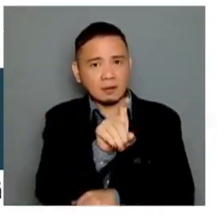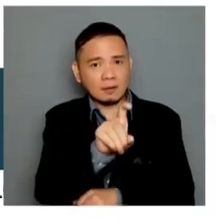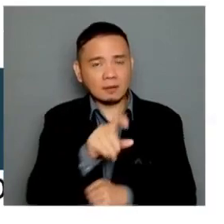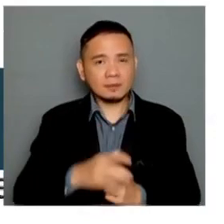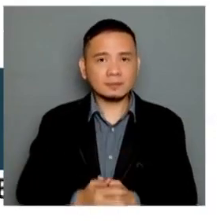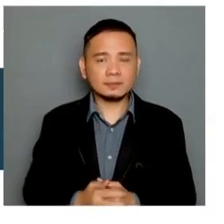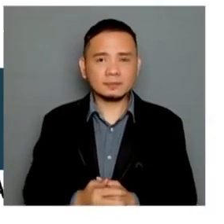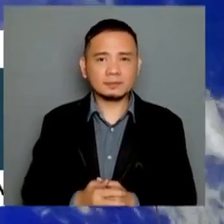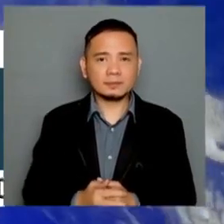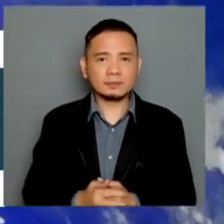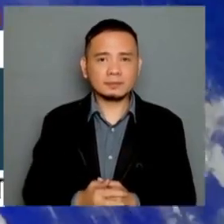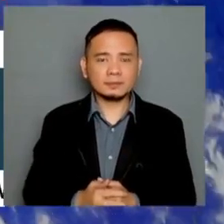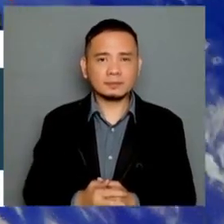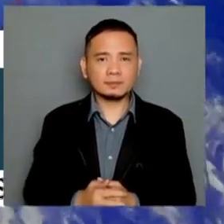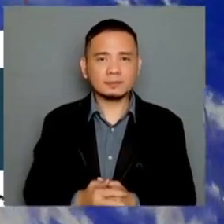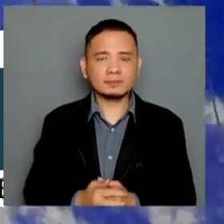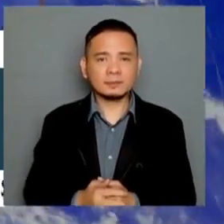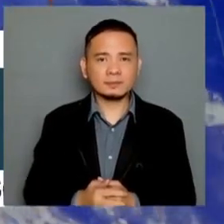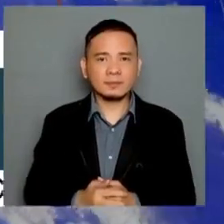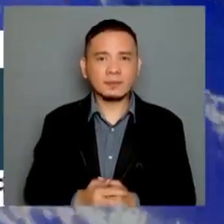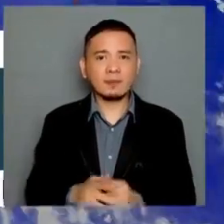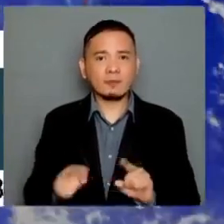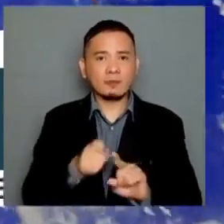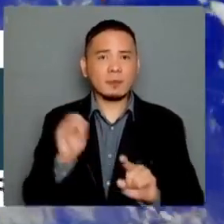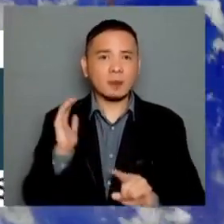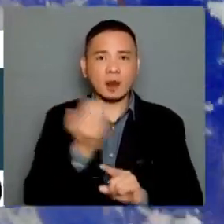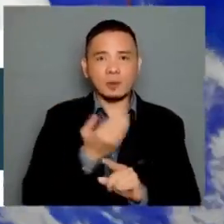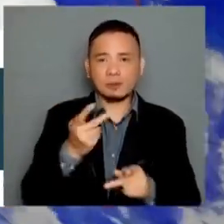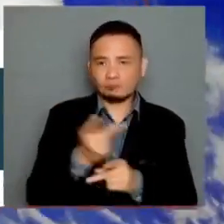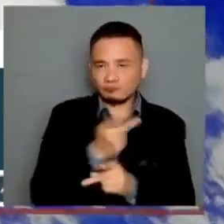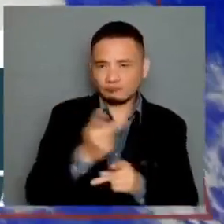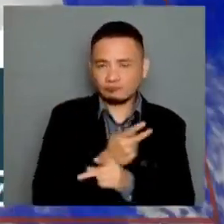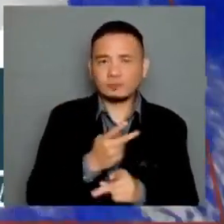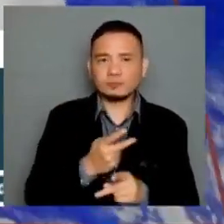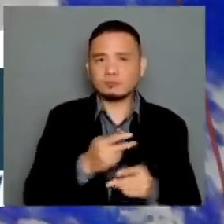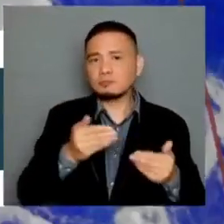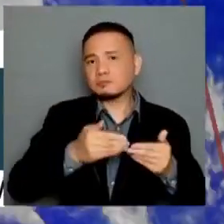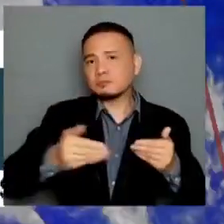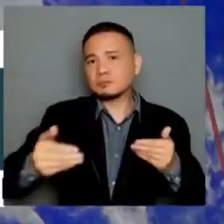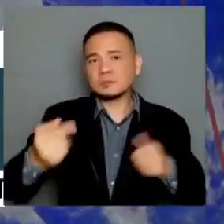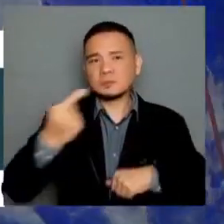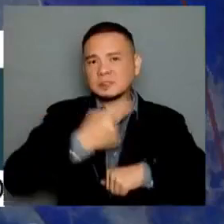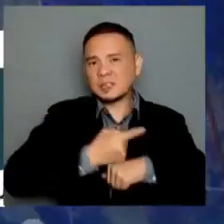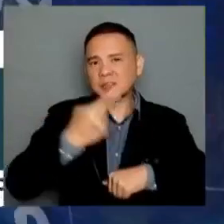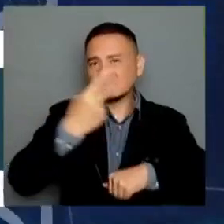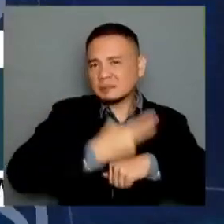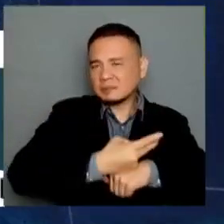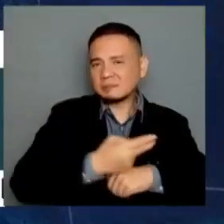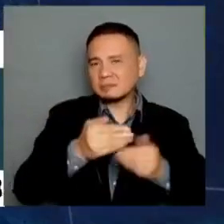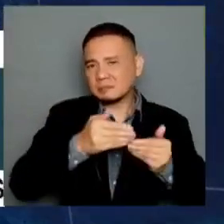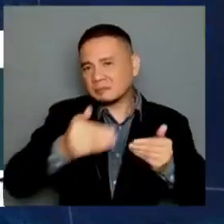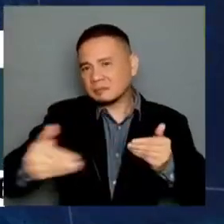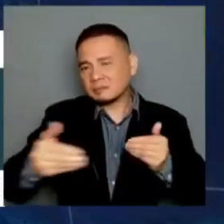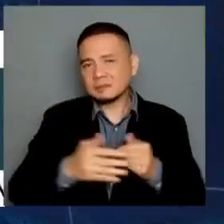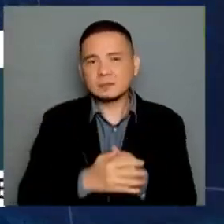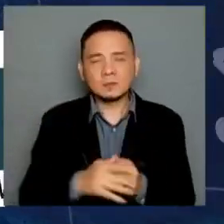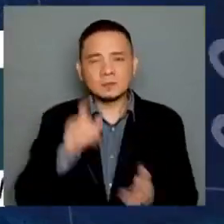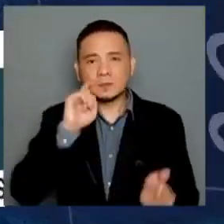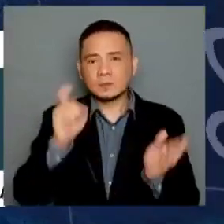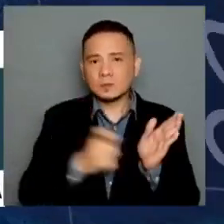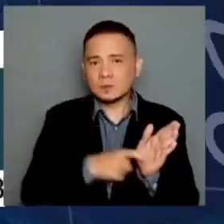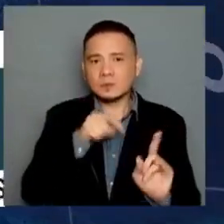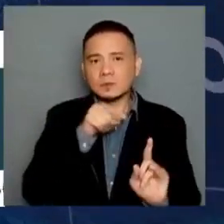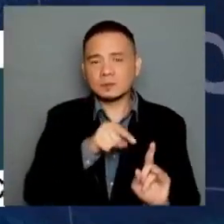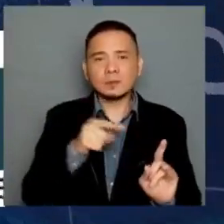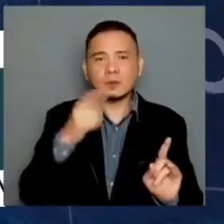Sa kasalukuyan po, base po sa ating huling pagtaya, sa mga susunod na araw, nananatili po, inaikita po natin yung pagpapatuloy po na